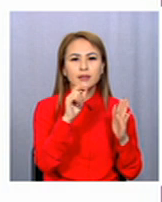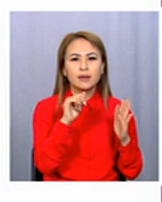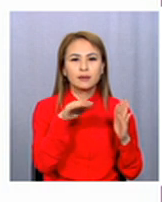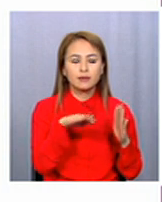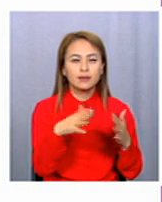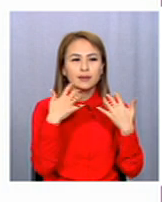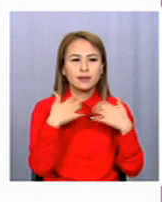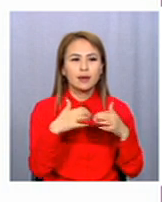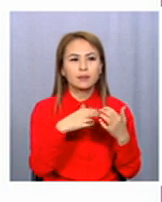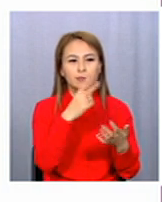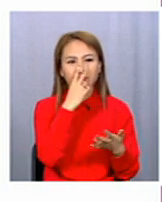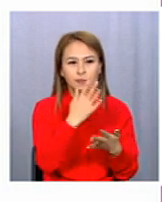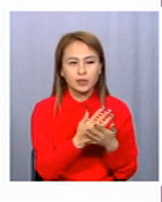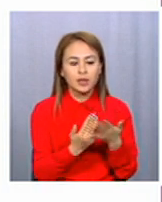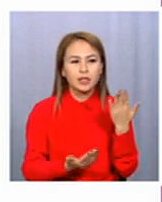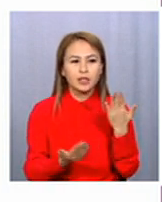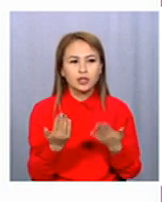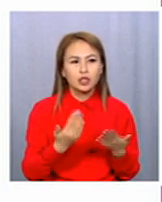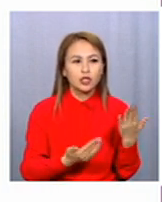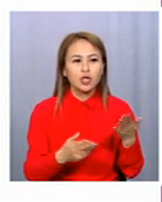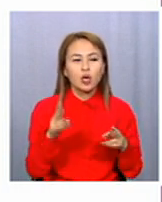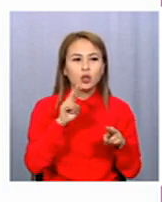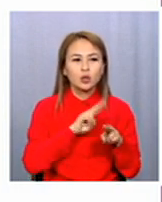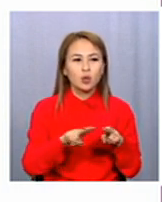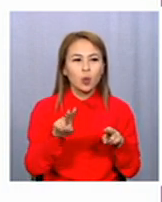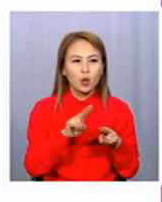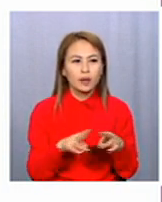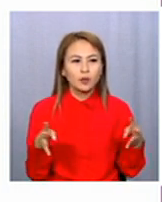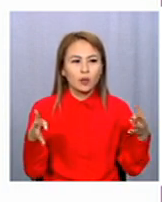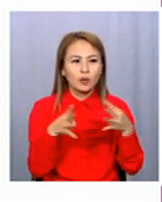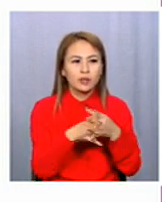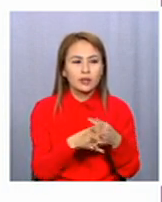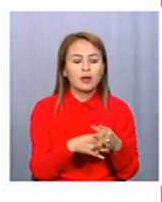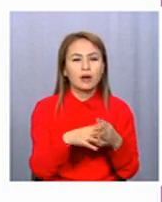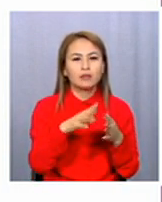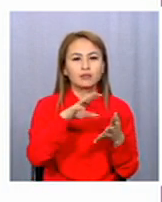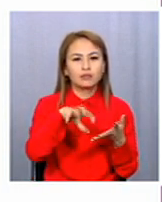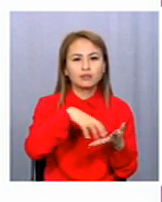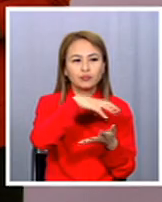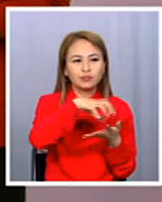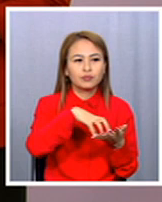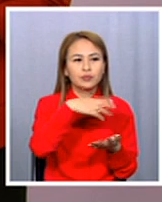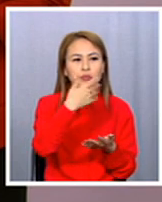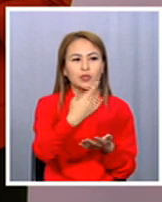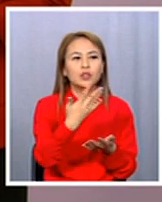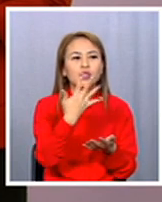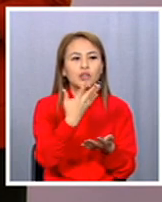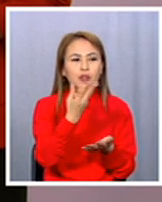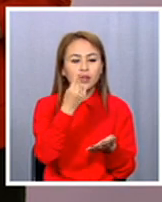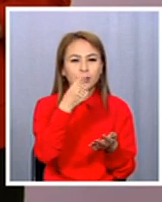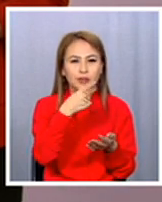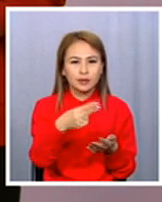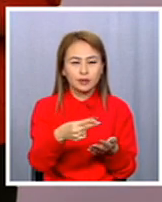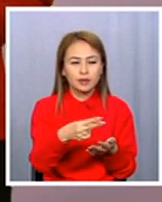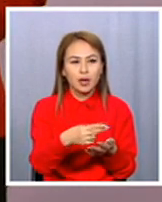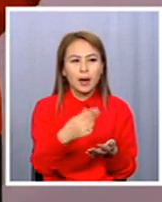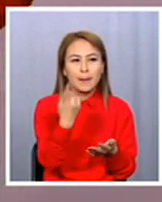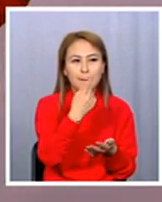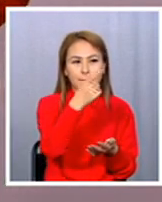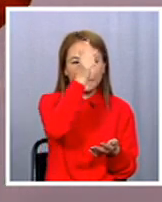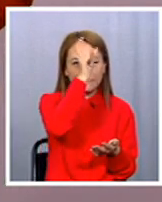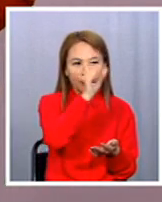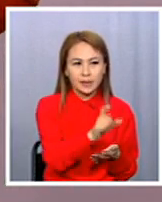білдіреді. Ендеше, шоколад қосылған тәттінен нешеге тең? Олай болса, бірінші